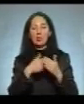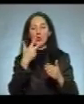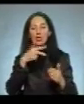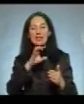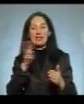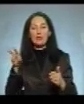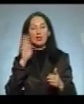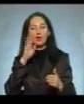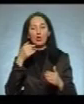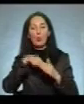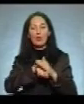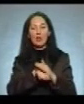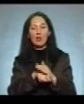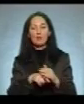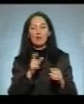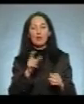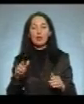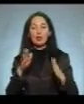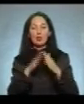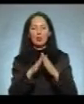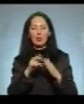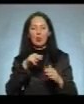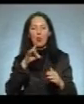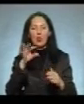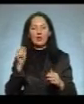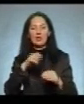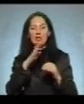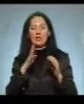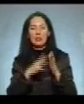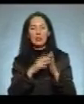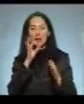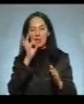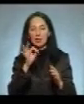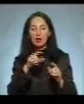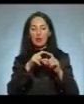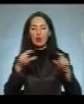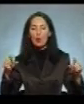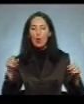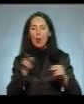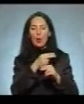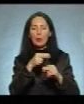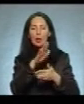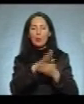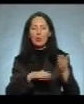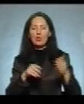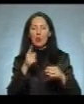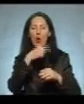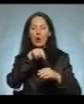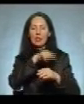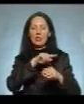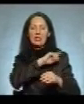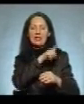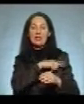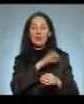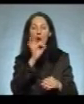підвалі. Мешканець будинку на Просвіти 19 Володимир Куцло каже, трубу полагодили протягом години силами ОСББ. П'ята